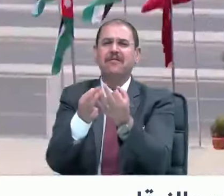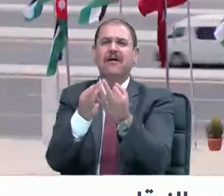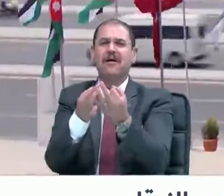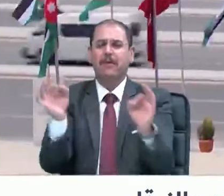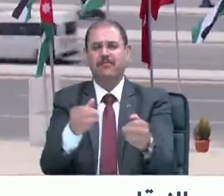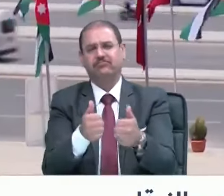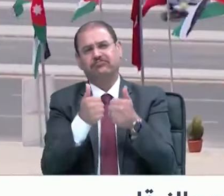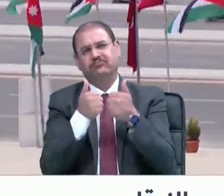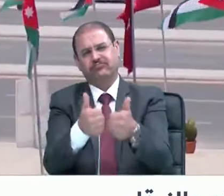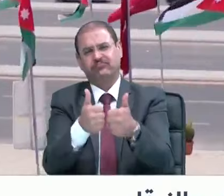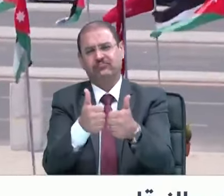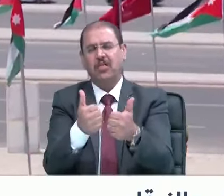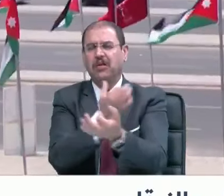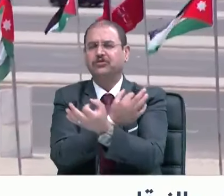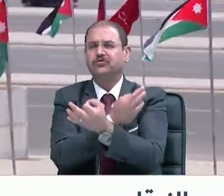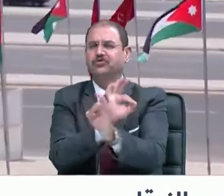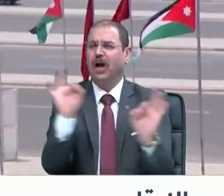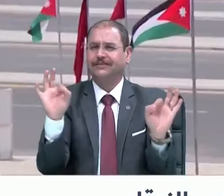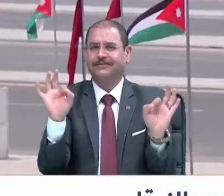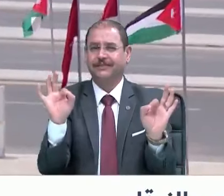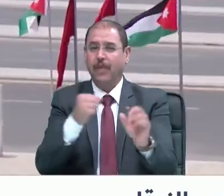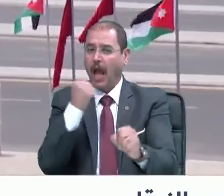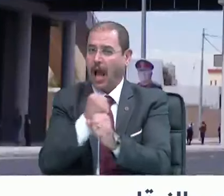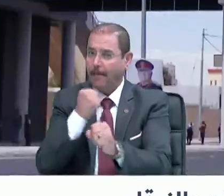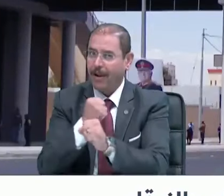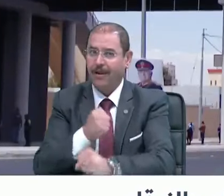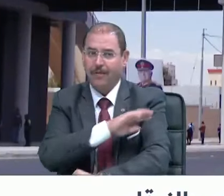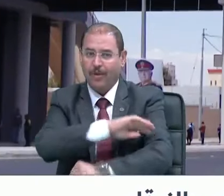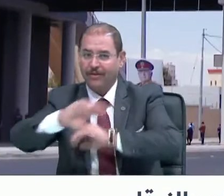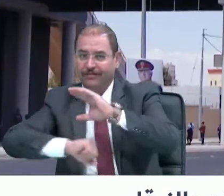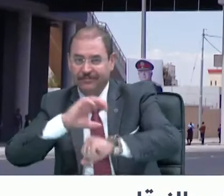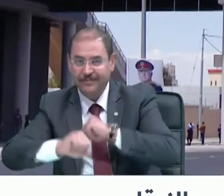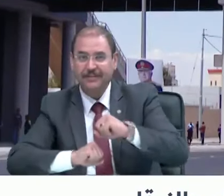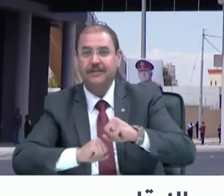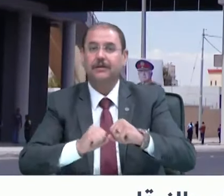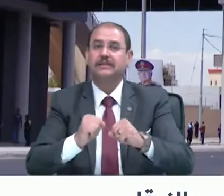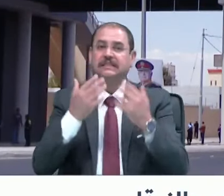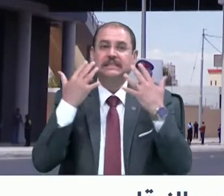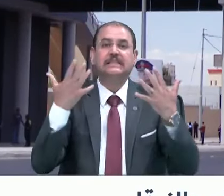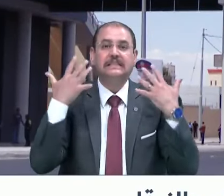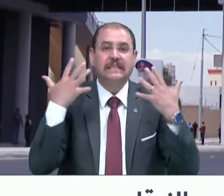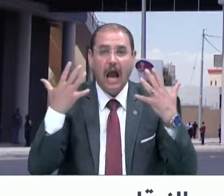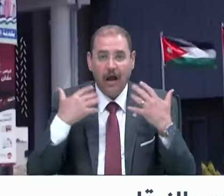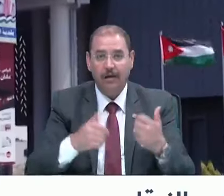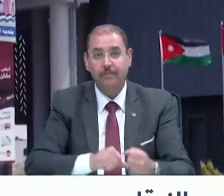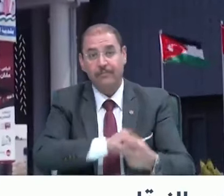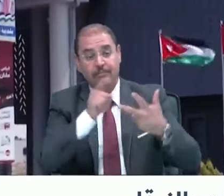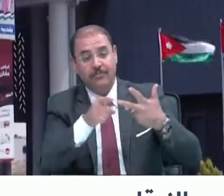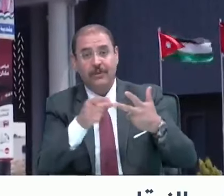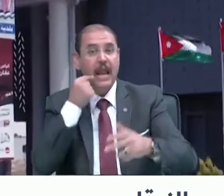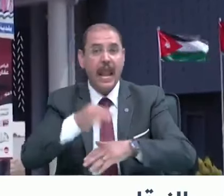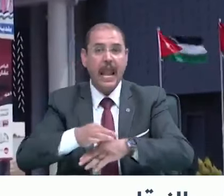في الواقع التنموي إضافة إلى خلق فرص عمل جديد وتنشيط السياحة وتسهيل تنقل المواطنين بين